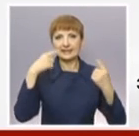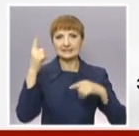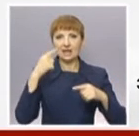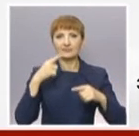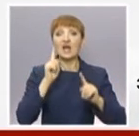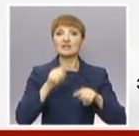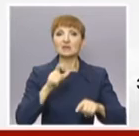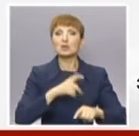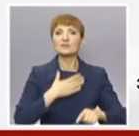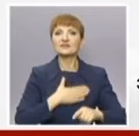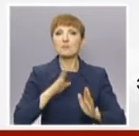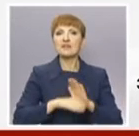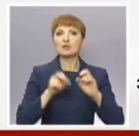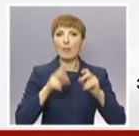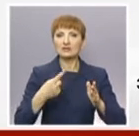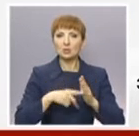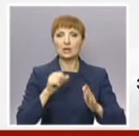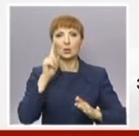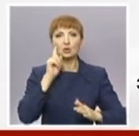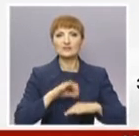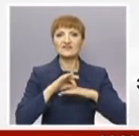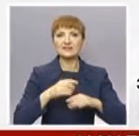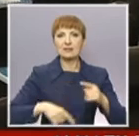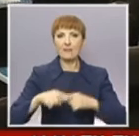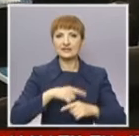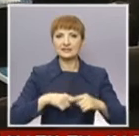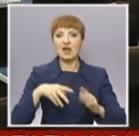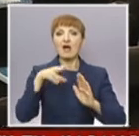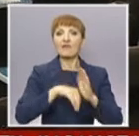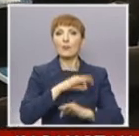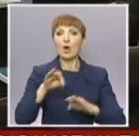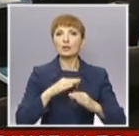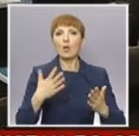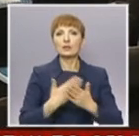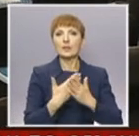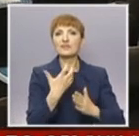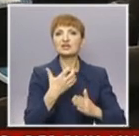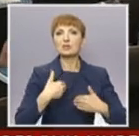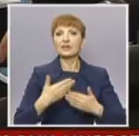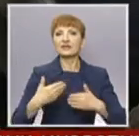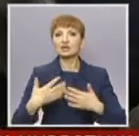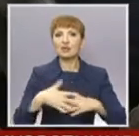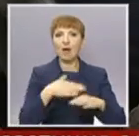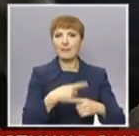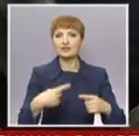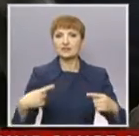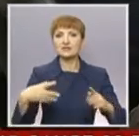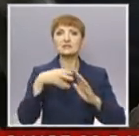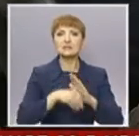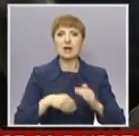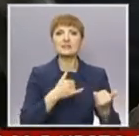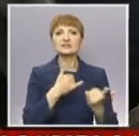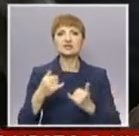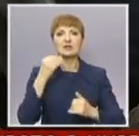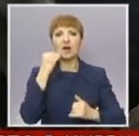меньше волнует людей безопасность города и удобство ведения бизнеса. В проект принято около 500 предложений общественности. Среди них